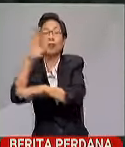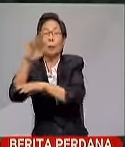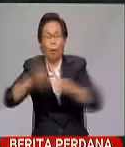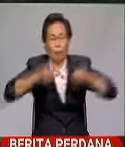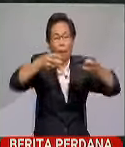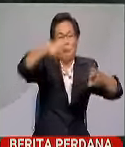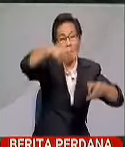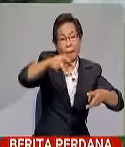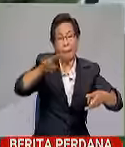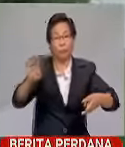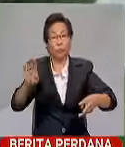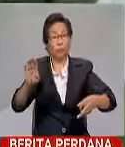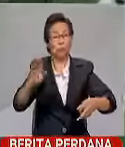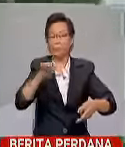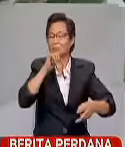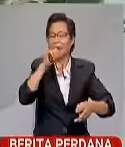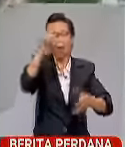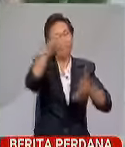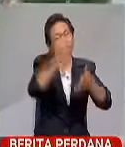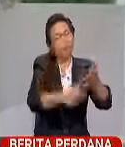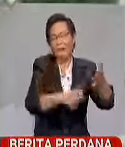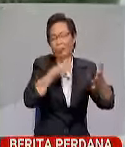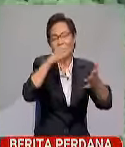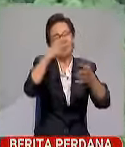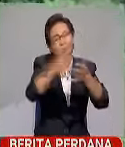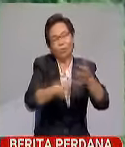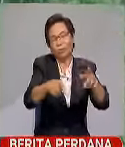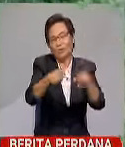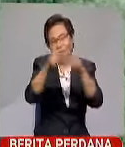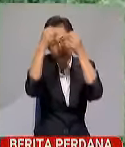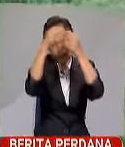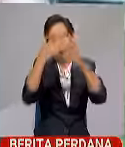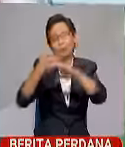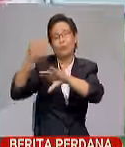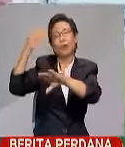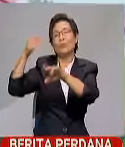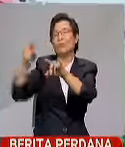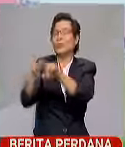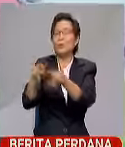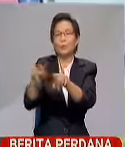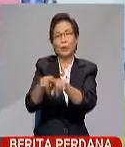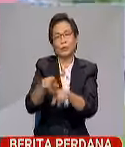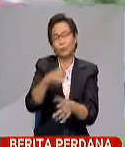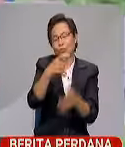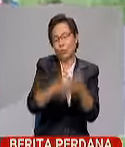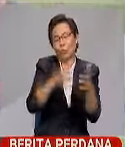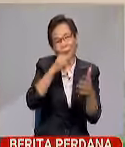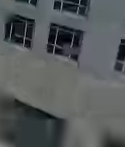Pen Borneo tidak akan dikenakan tol sebagaimana yang telah dimaklumkan sebelum ini.